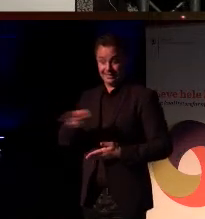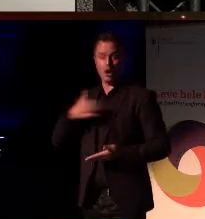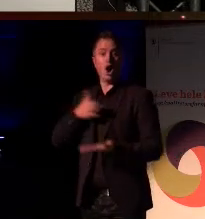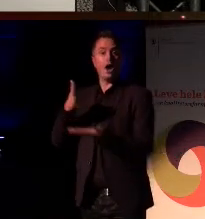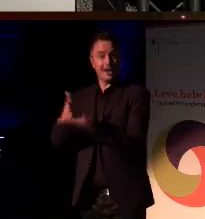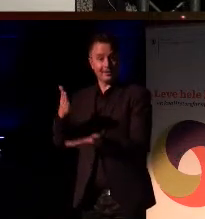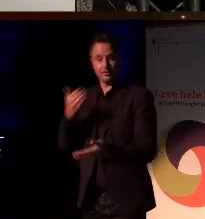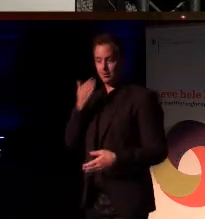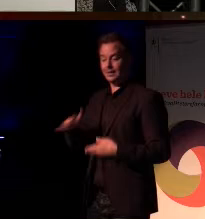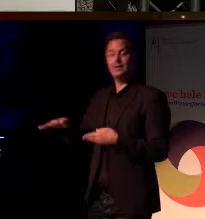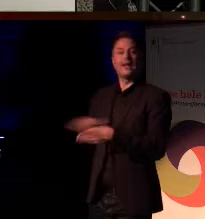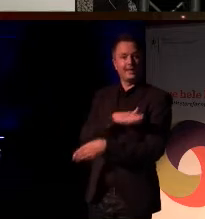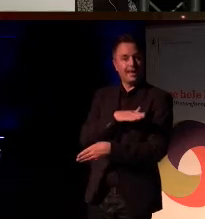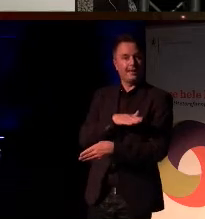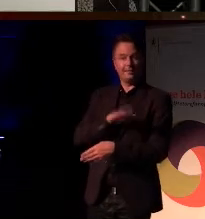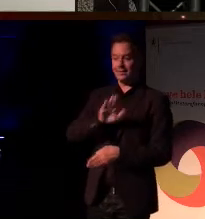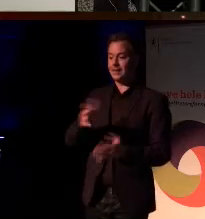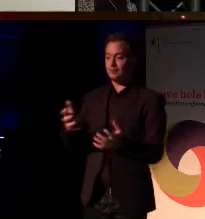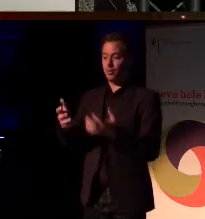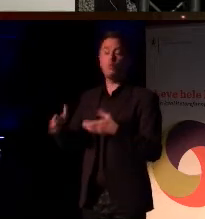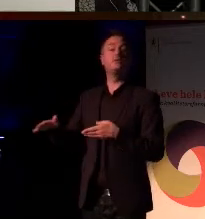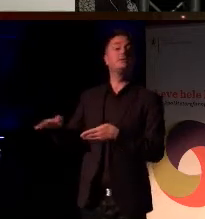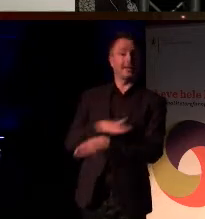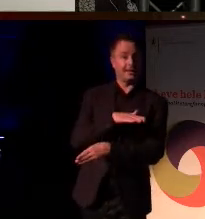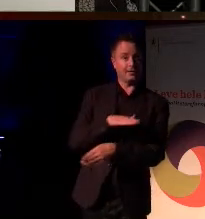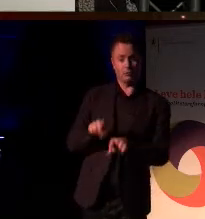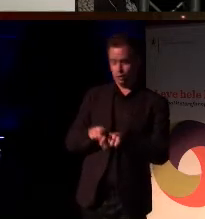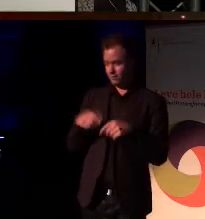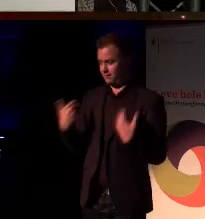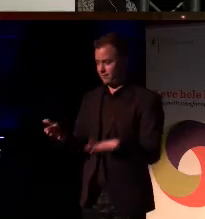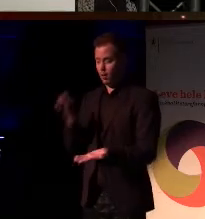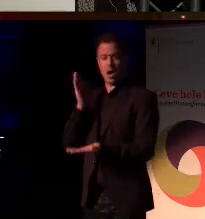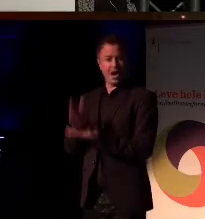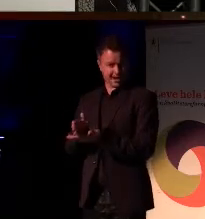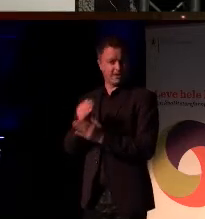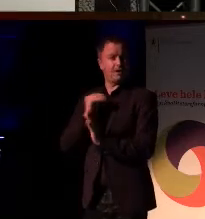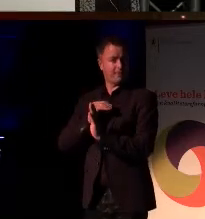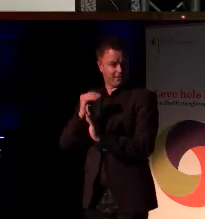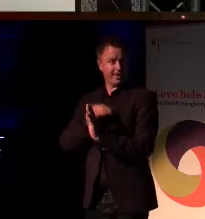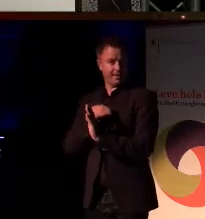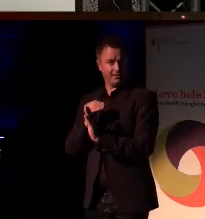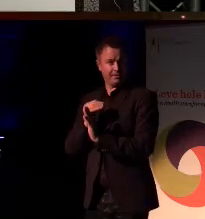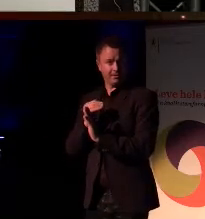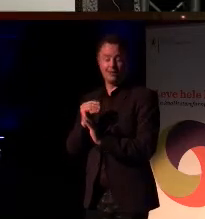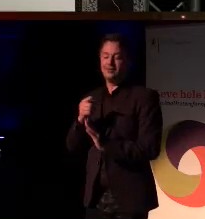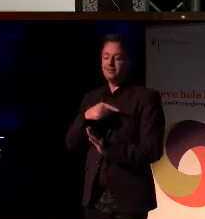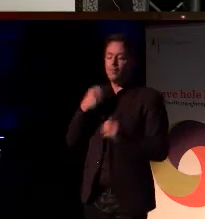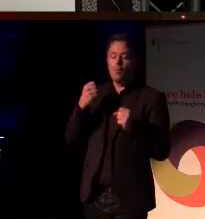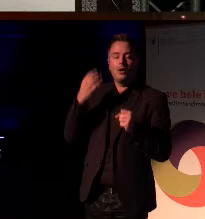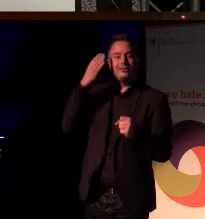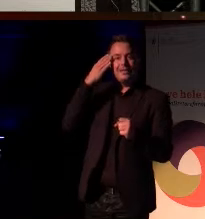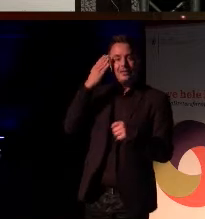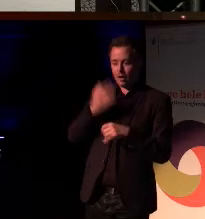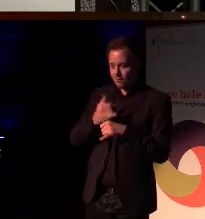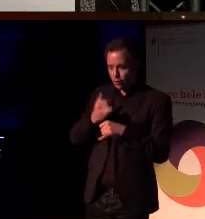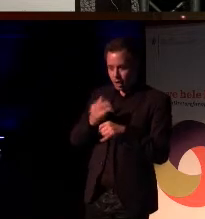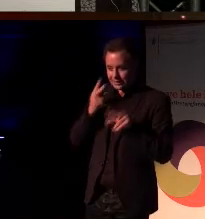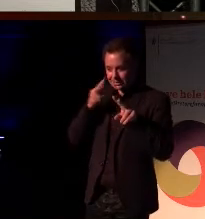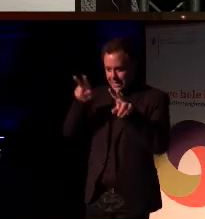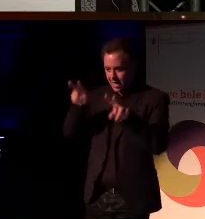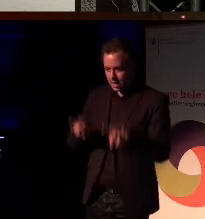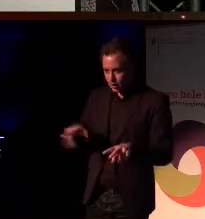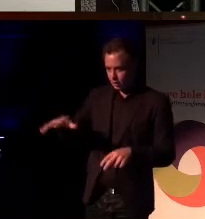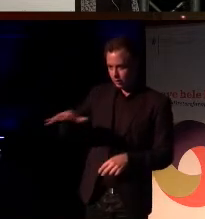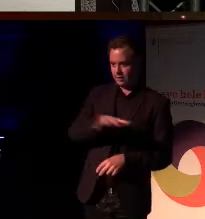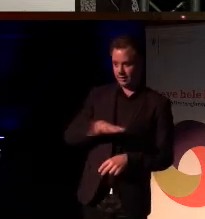og de har behov for, at den får rett kvalitet. Vi må vite hvordan landskapet ser ut for at vi